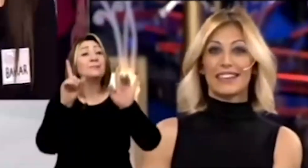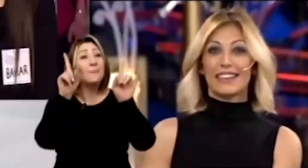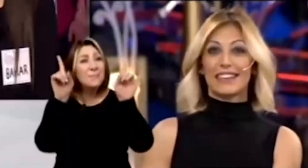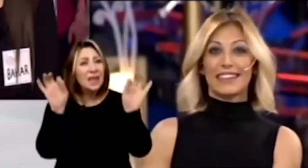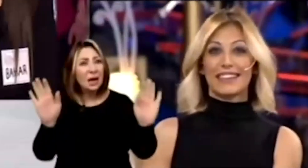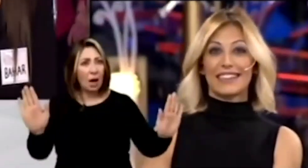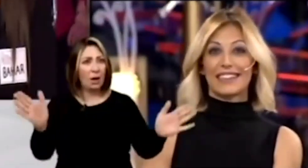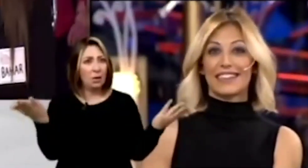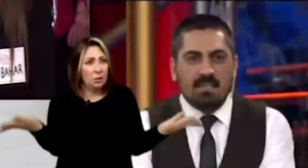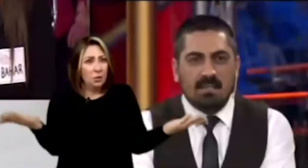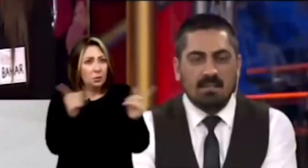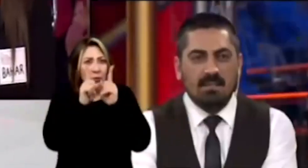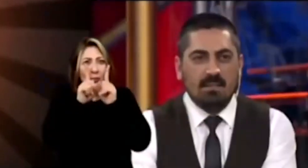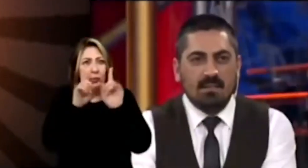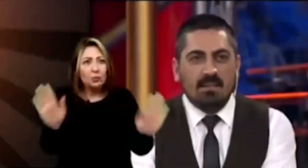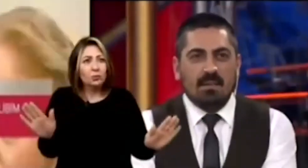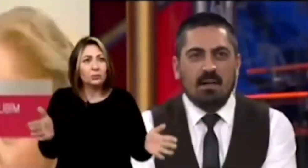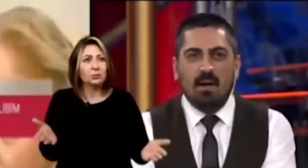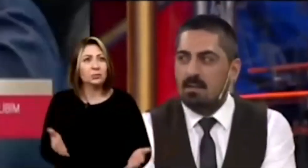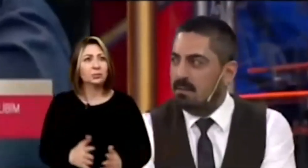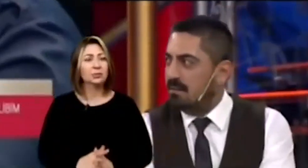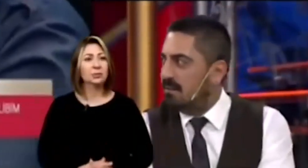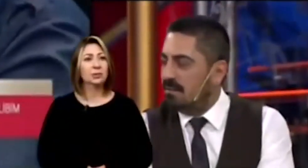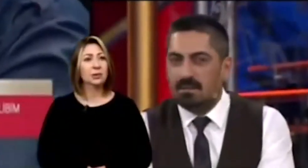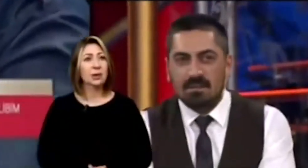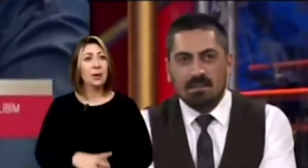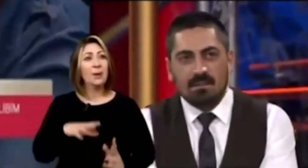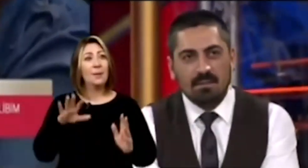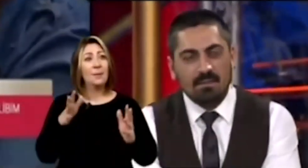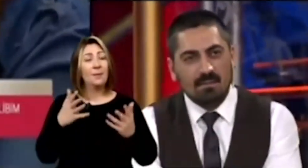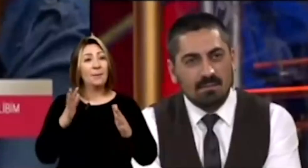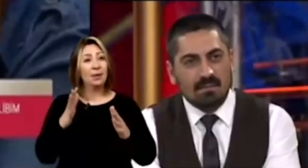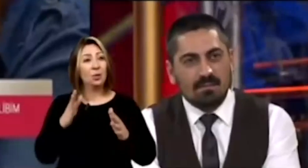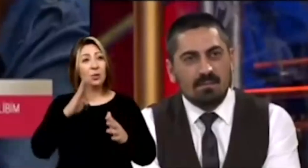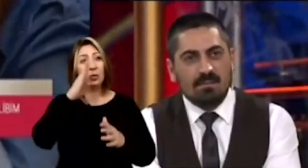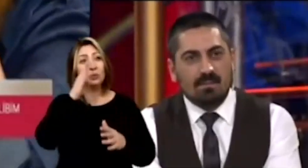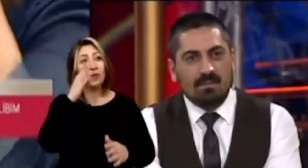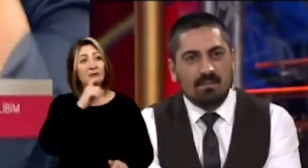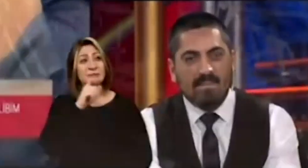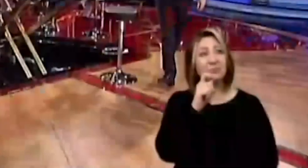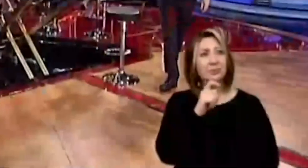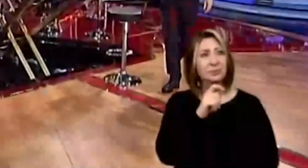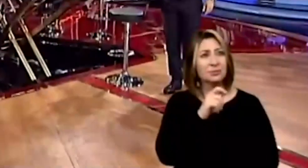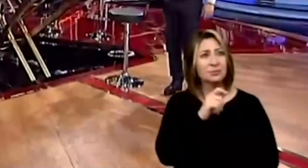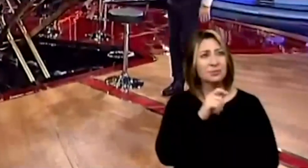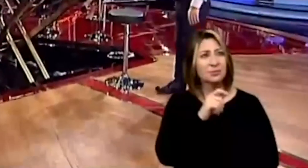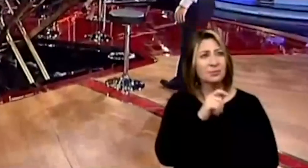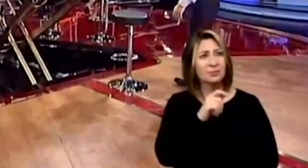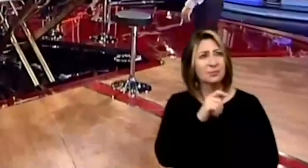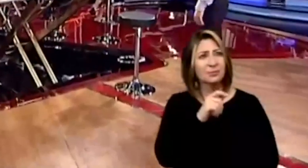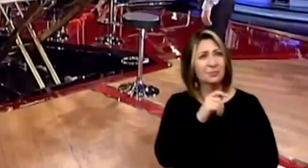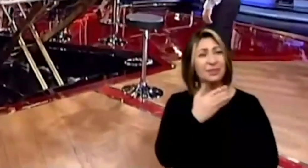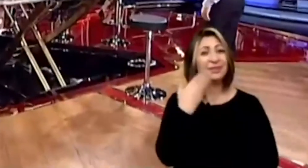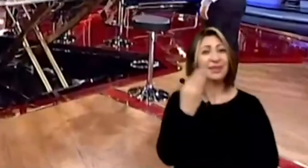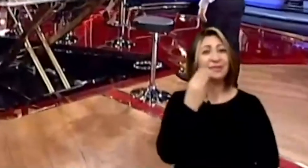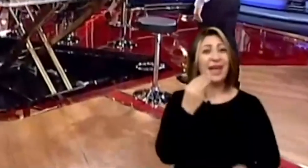Ya bir dakika ama ya, ne yapıyorsunuz? Belki, Yunus'a belki yanlış yapmış olabilir. Dur, geçtik